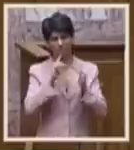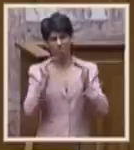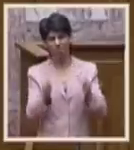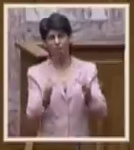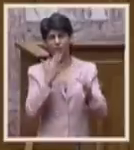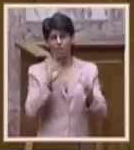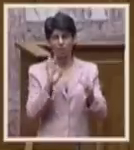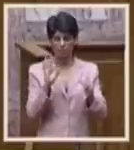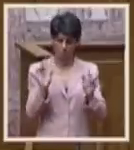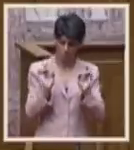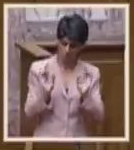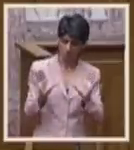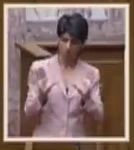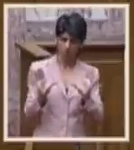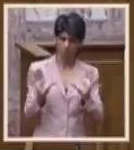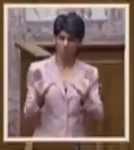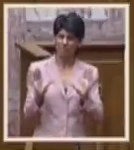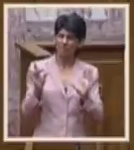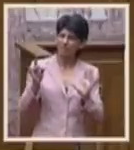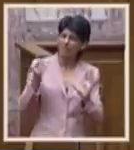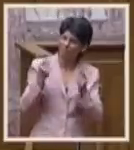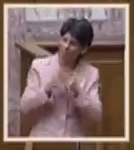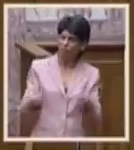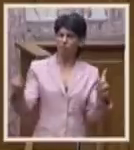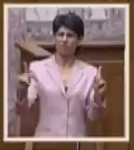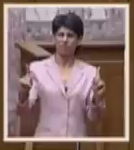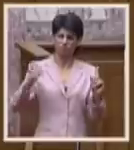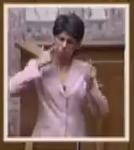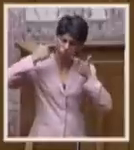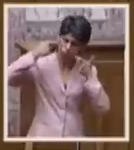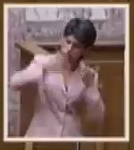σε μια ιδιότυπη οικονομική κηδεμονία